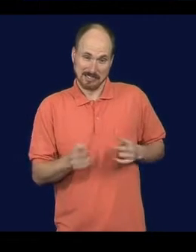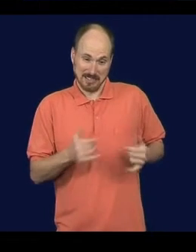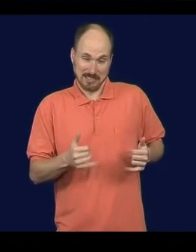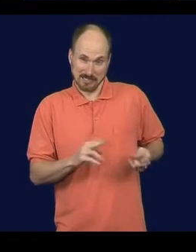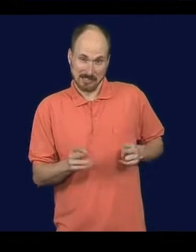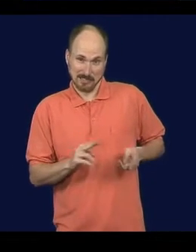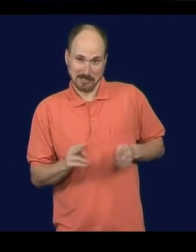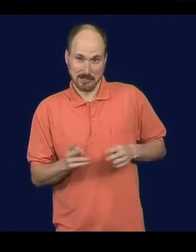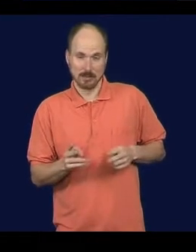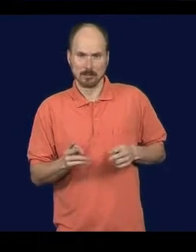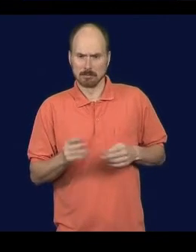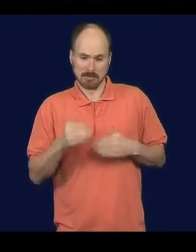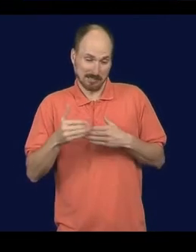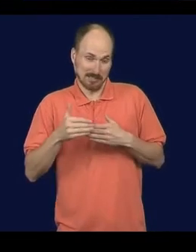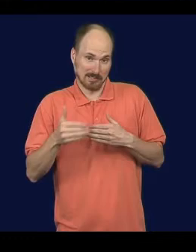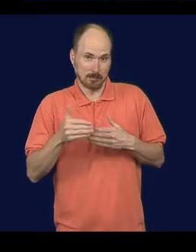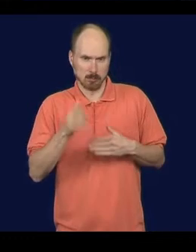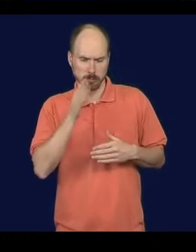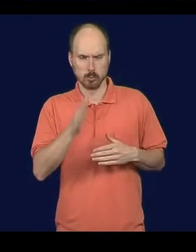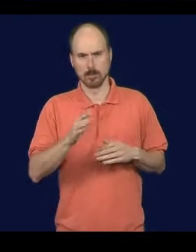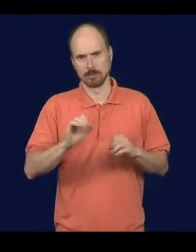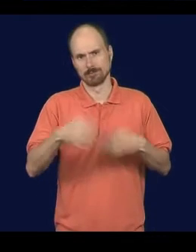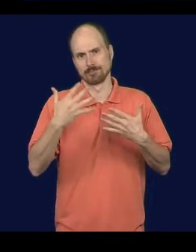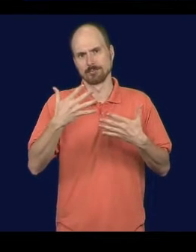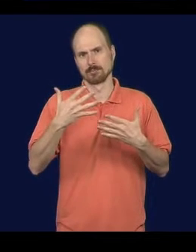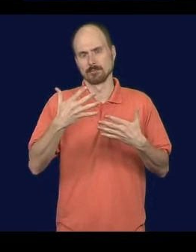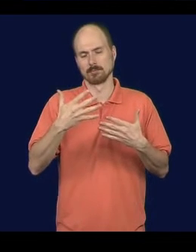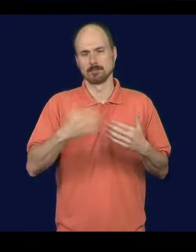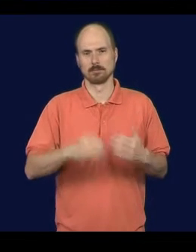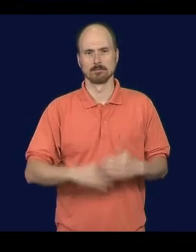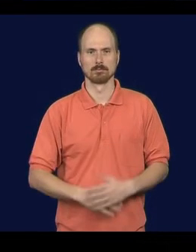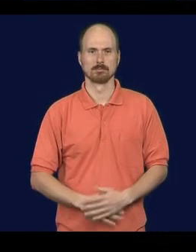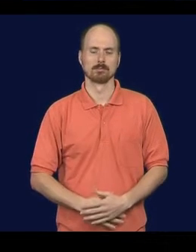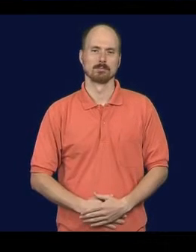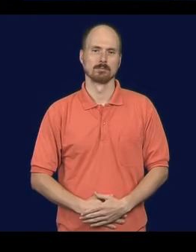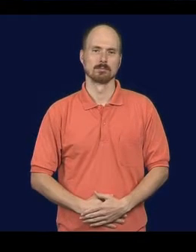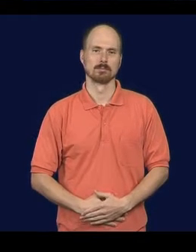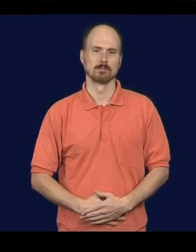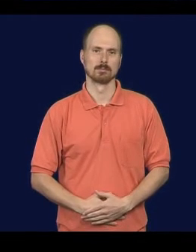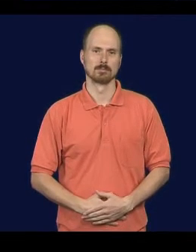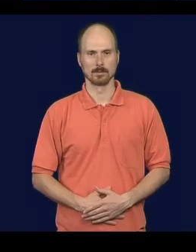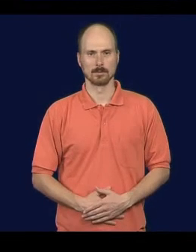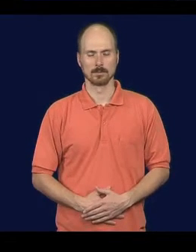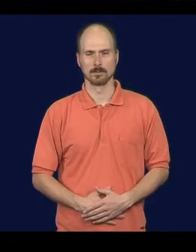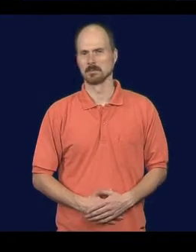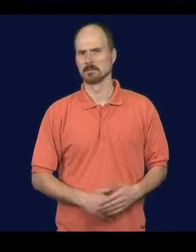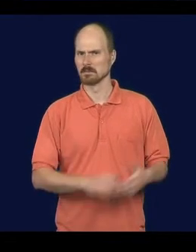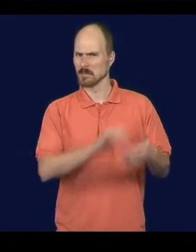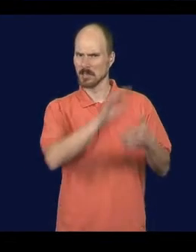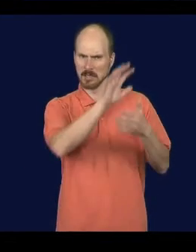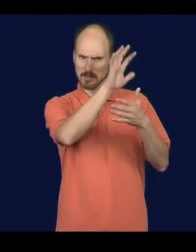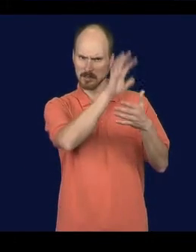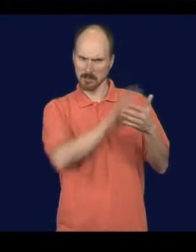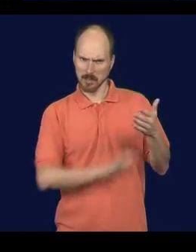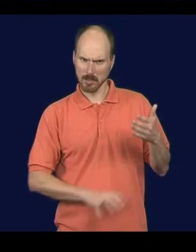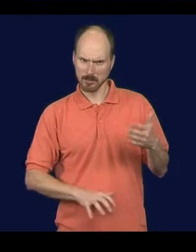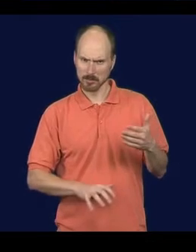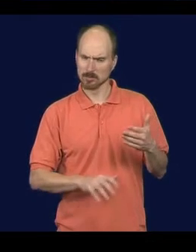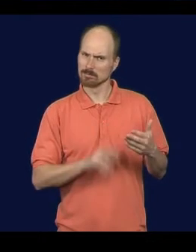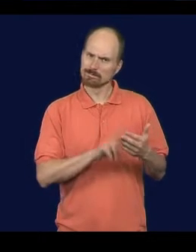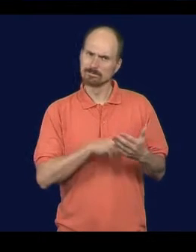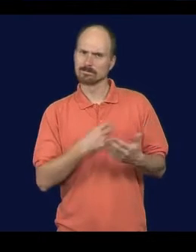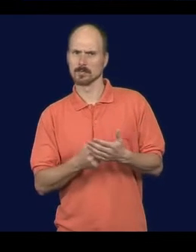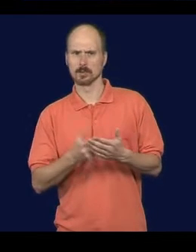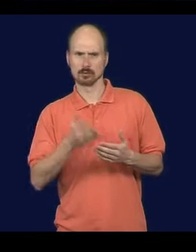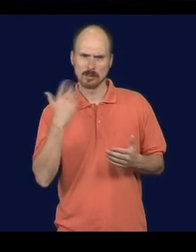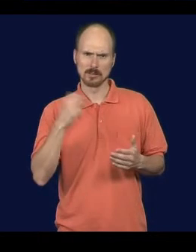týče toho chytrého mobilního telefonu, tak aplikace je vytvořená pro Android. Myslím, že